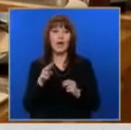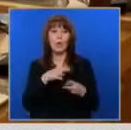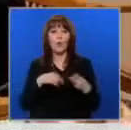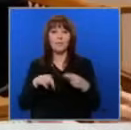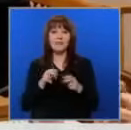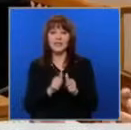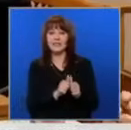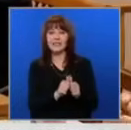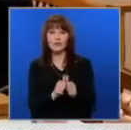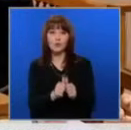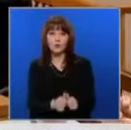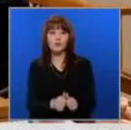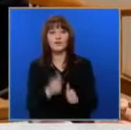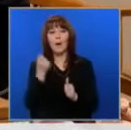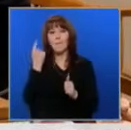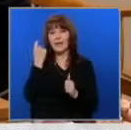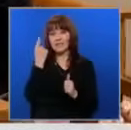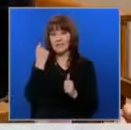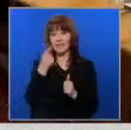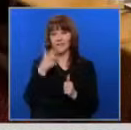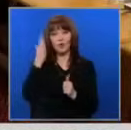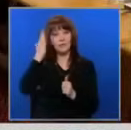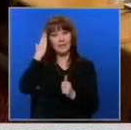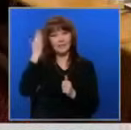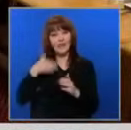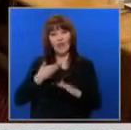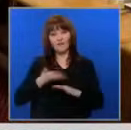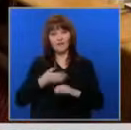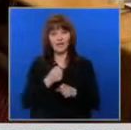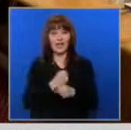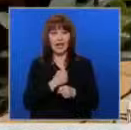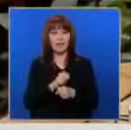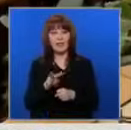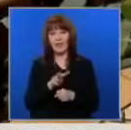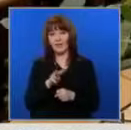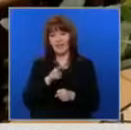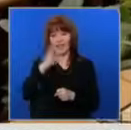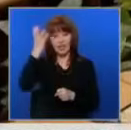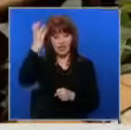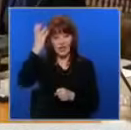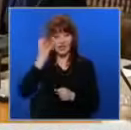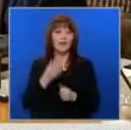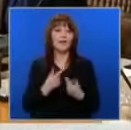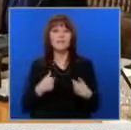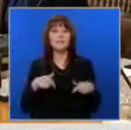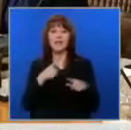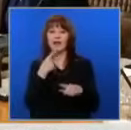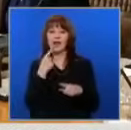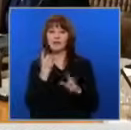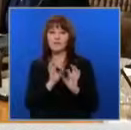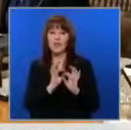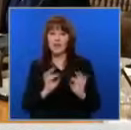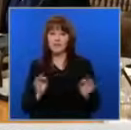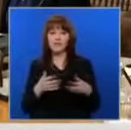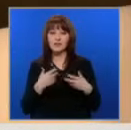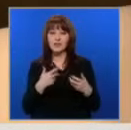за сътрудничество, председателствана от министрите на външните работи на двете държави. Ние казваме много ясно, че